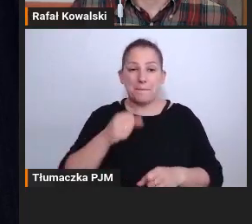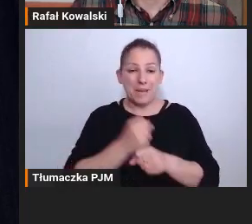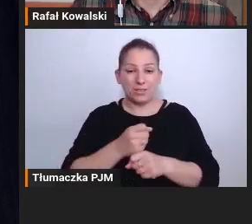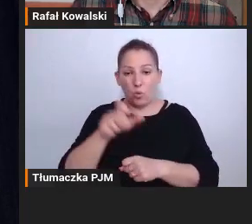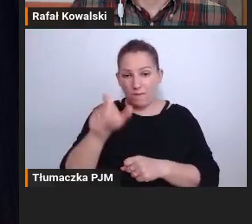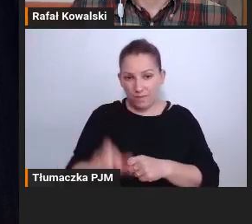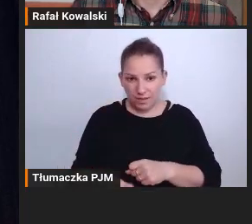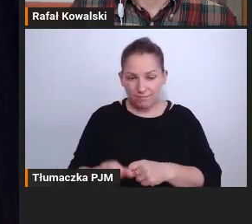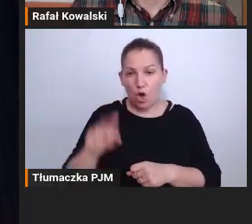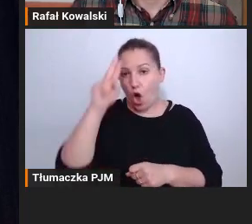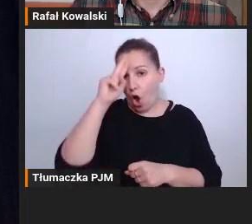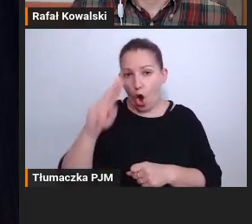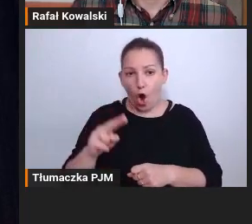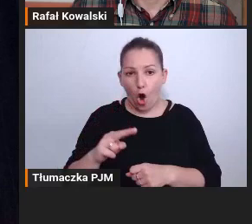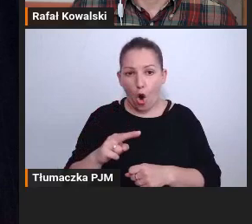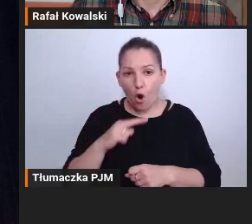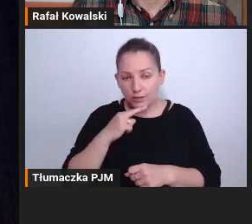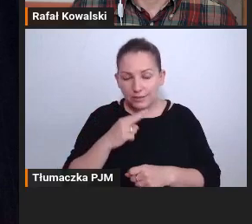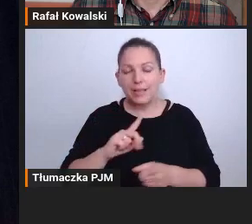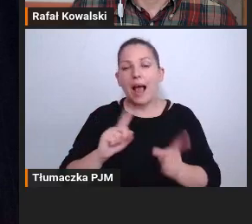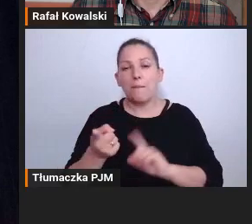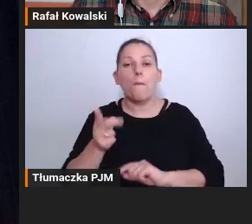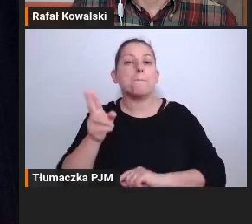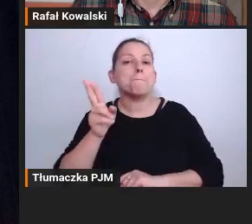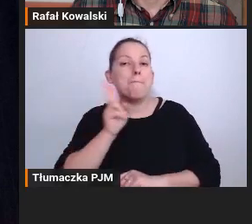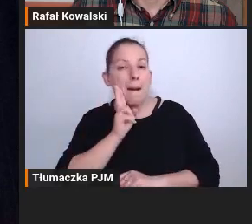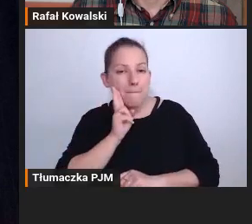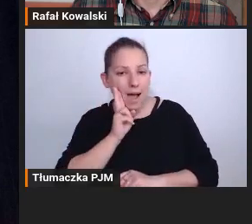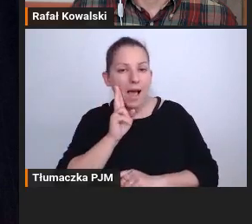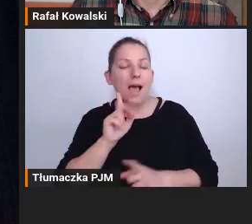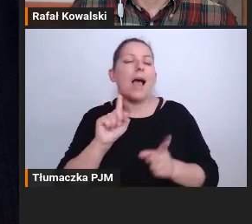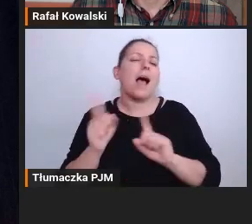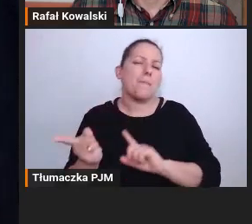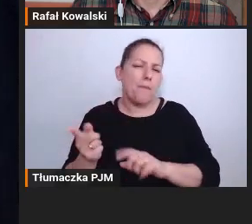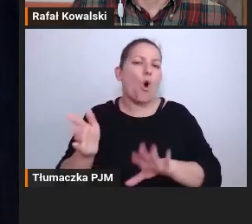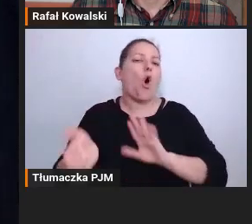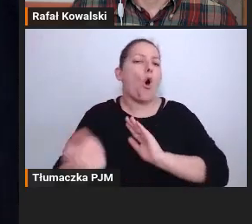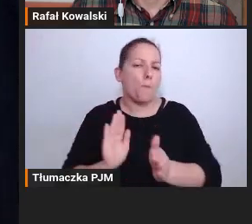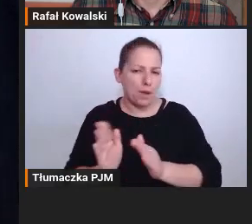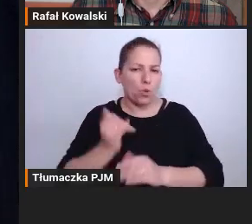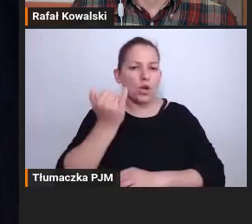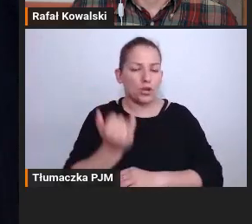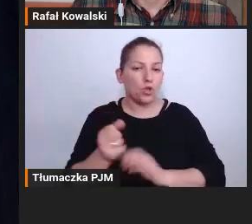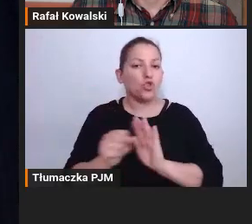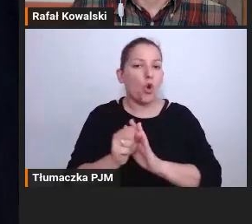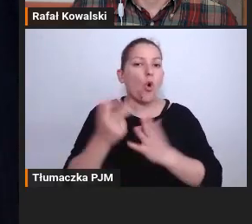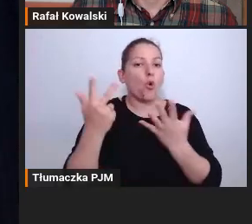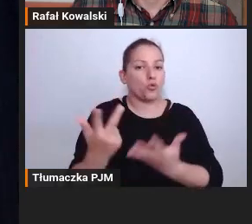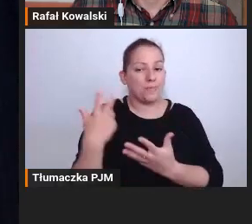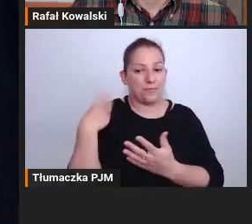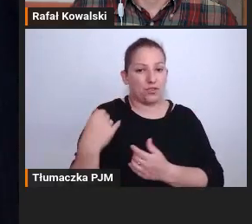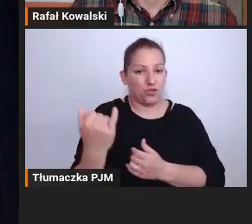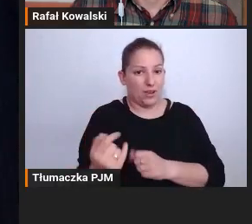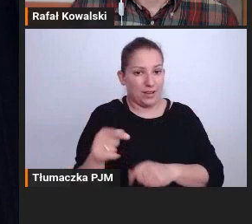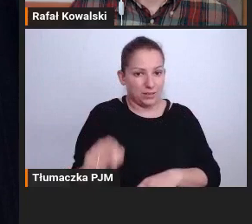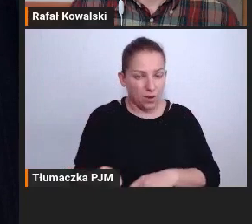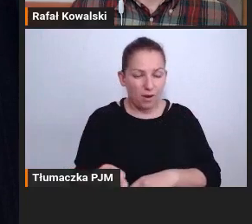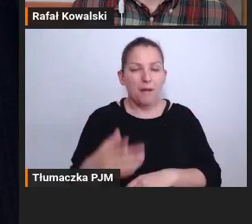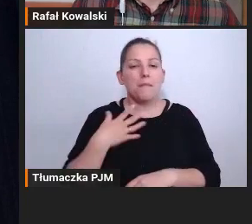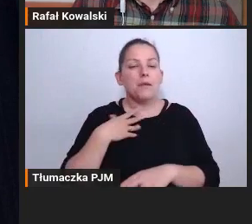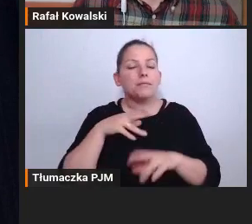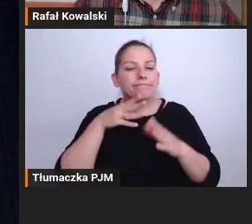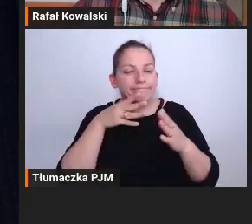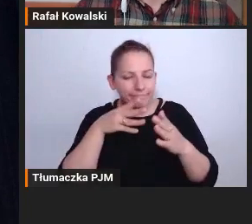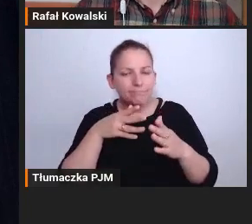który jest ojcem bądź matką, bądź też opiekuje się dzieckiem do 8. roku życia, mamy przewidziane, że